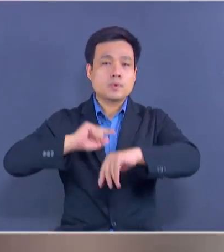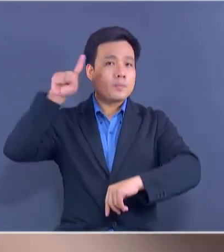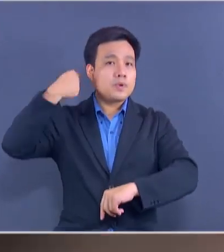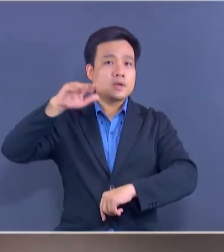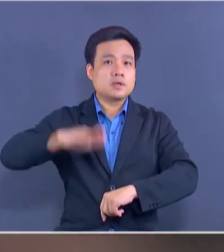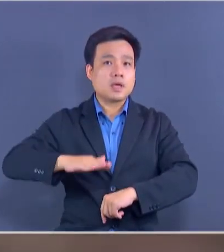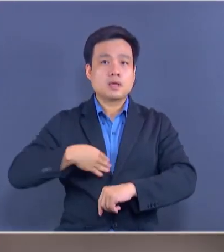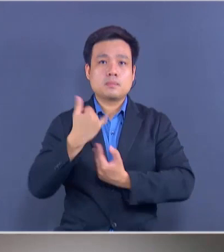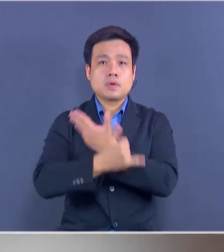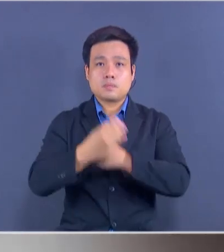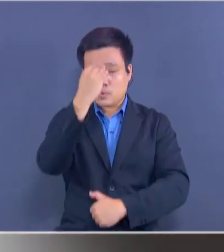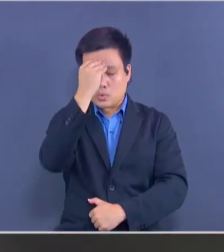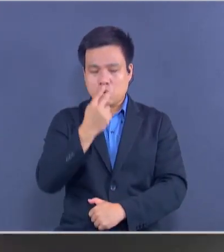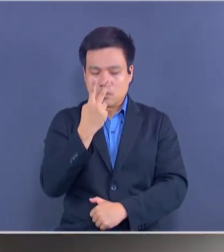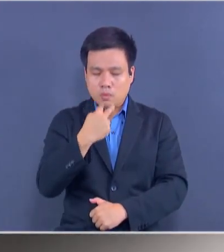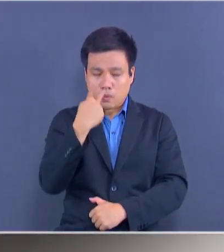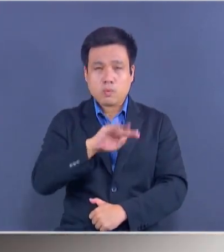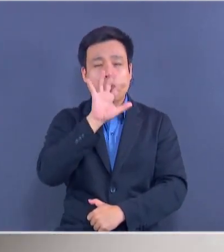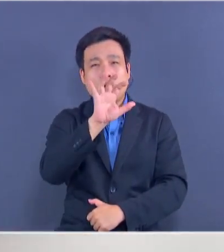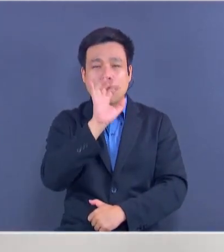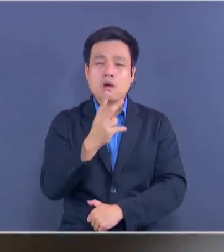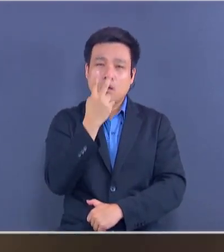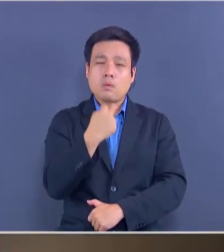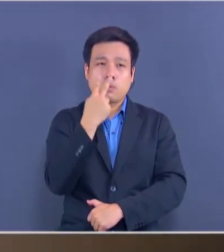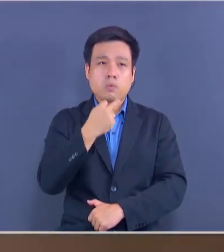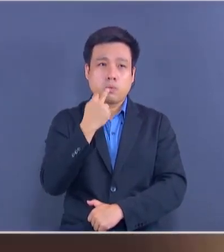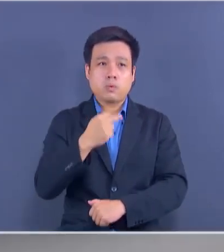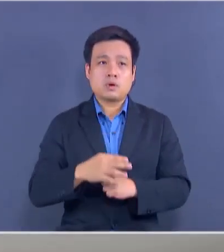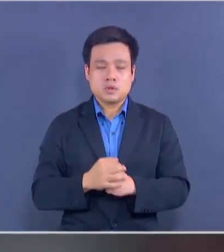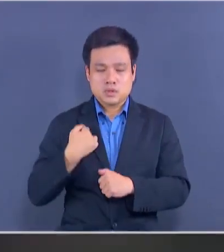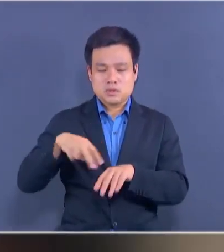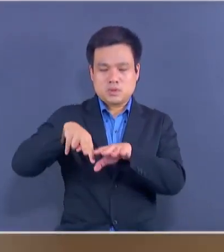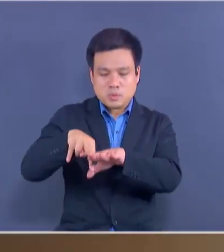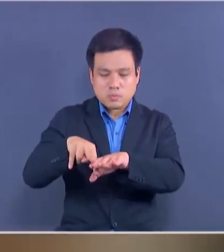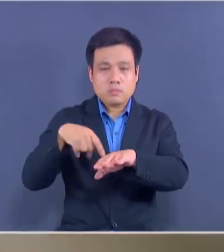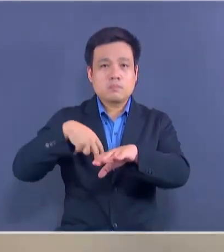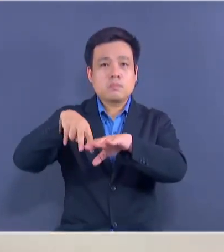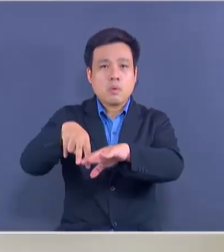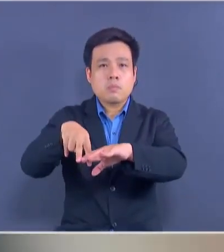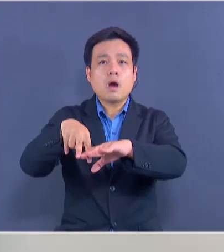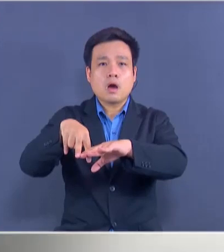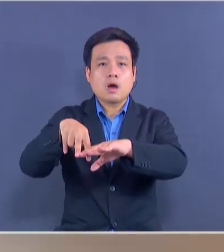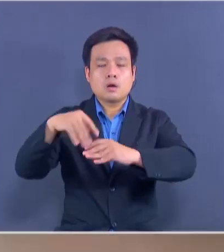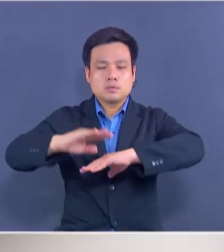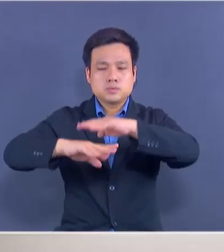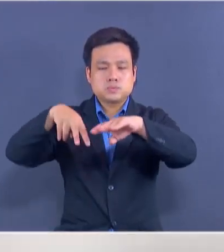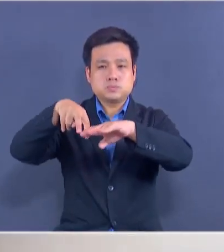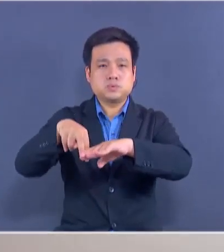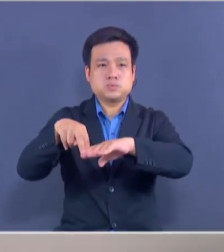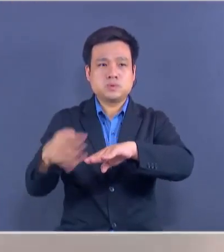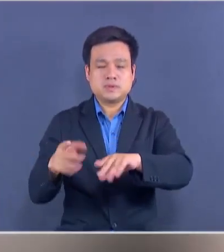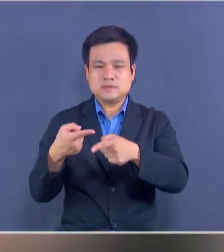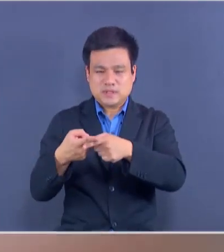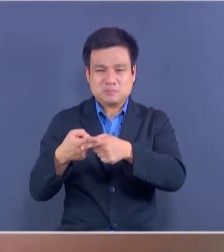าวญี่ปุ่นน้องร้องไห้ด้วยความตกใจเท้าเนี่ยติดอยู่ที่บันไดเลื่อนค่ะแล้วน้องเจ็บเพราะว่าติ